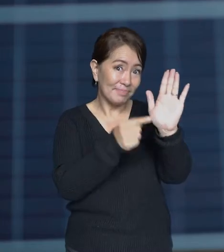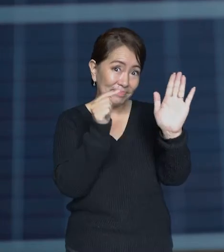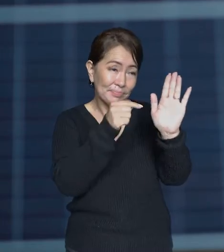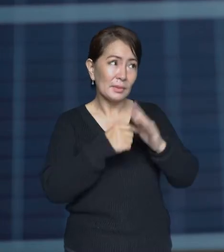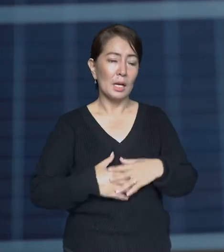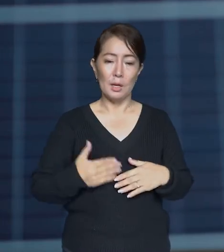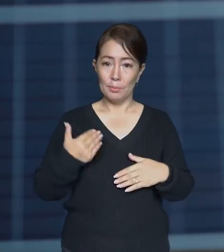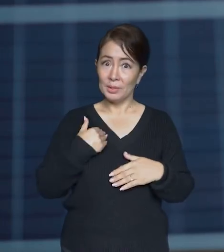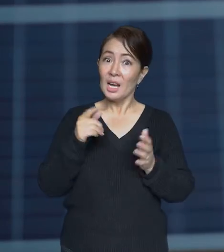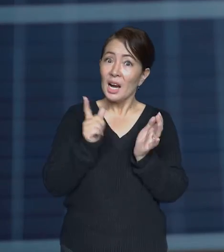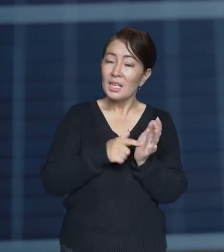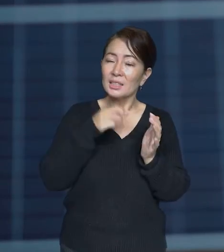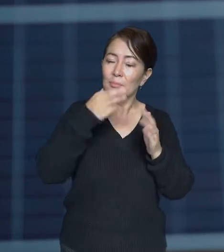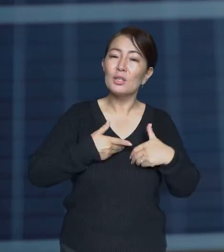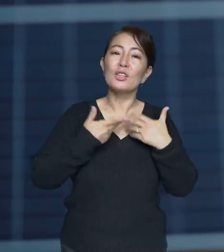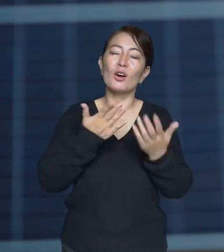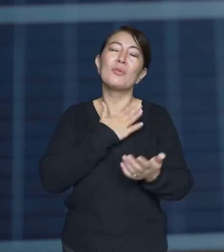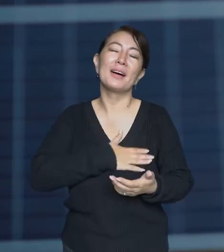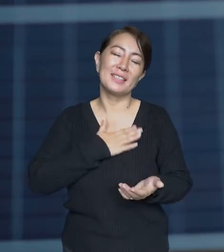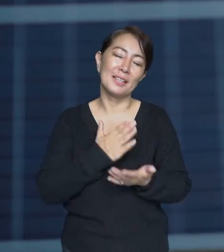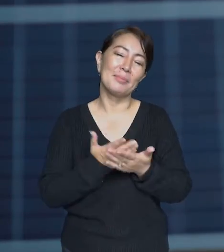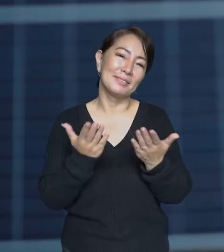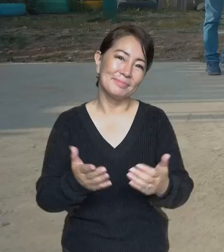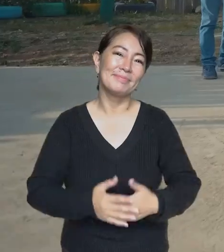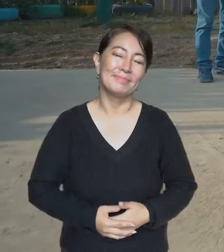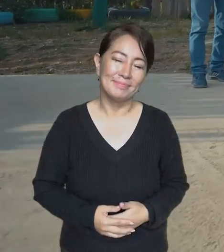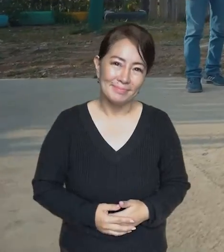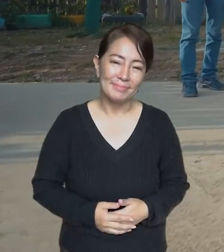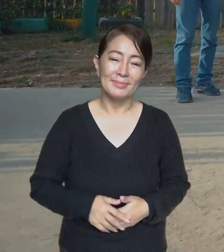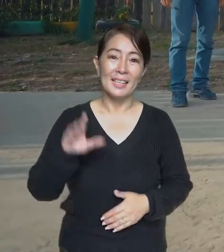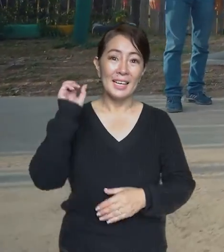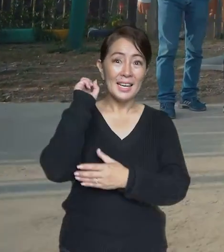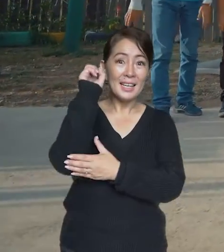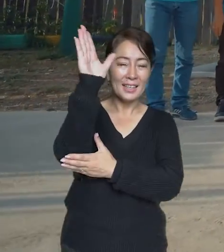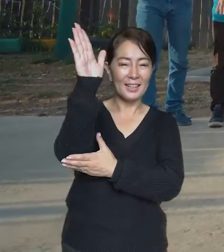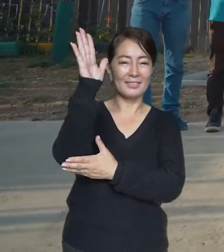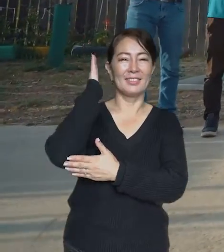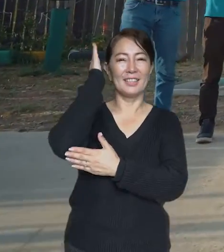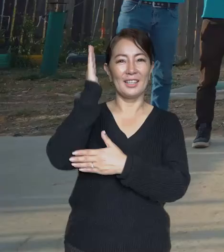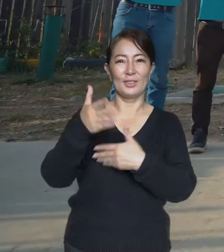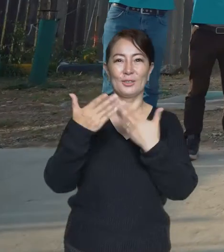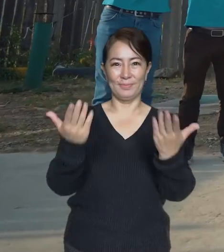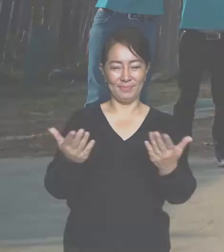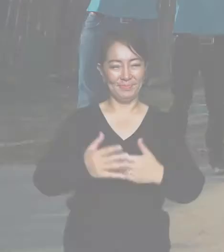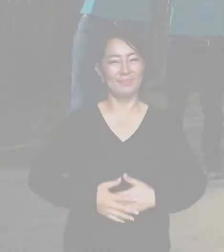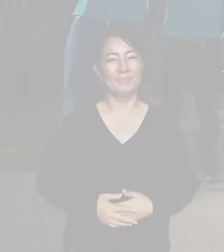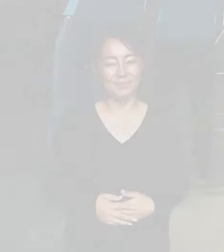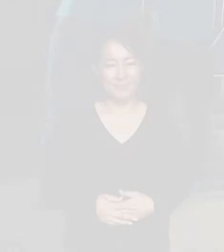Бидний зүгээс та бүхэн шаардлагатай мэдээлэл өгөхдөө туйлын баяртай хэлнэ.